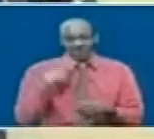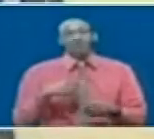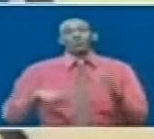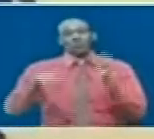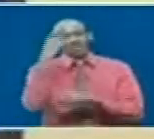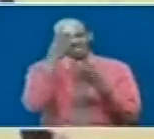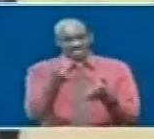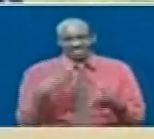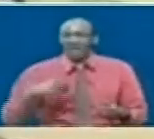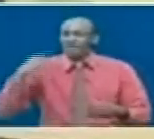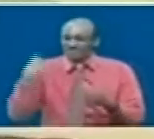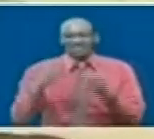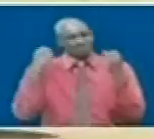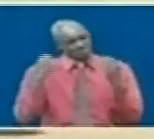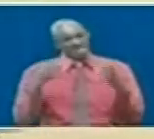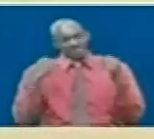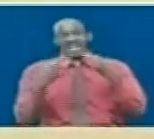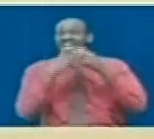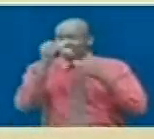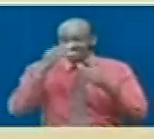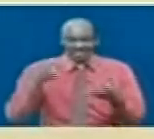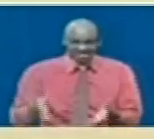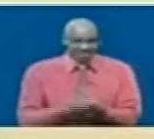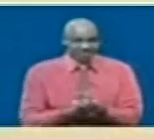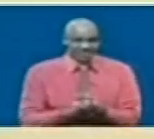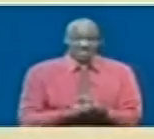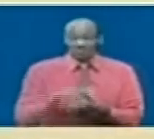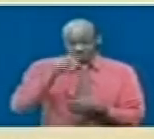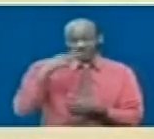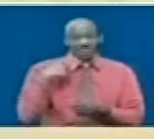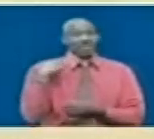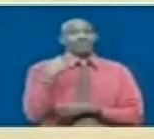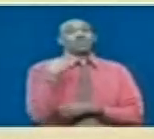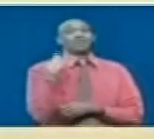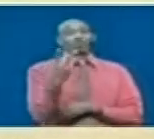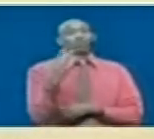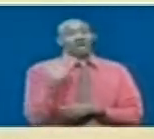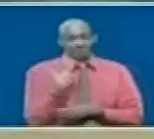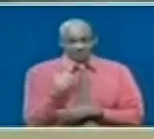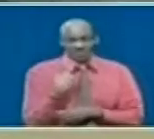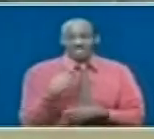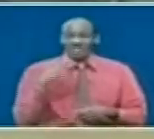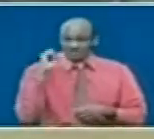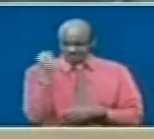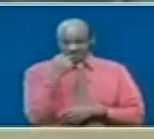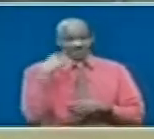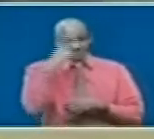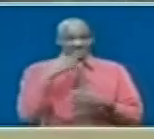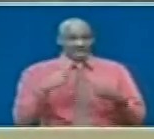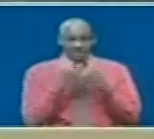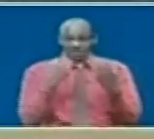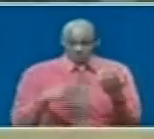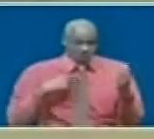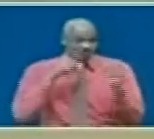mbele ya zaidi ya wapinzani 80. George Adongo alikuwa wa pili. Mkondo wa 5 msururu huo wa golf wa